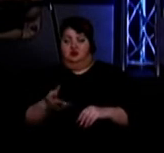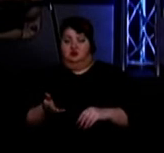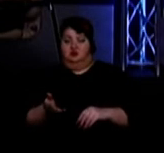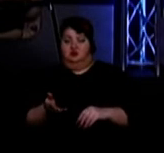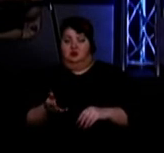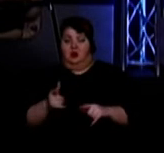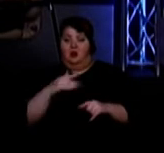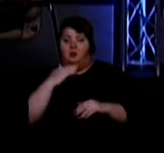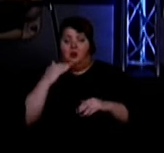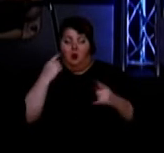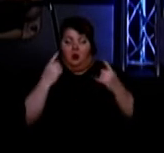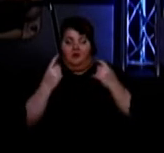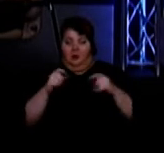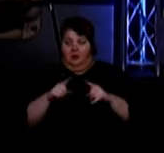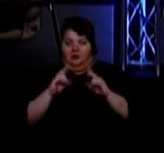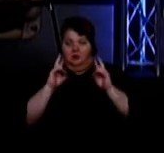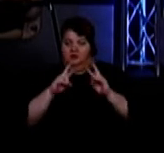этой информации даже не знают.